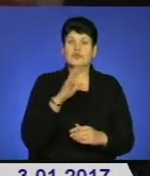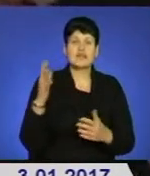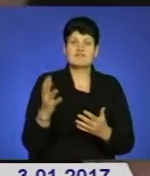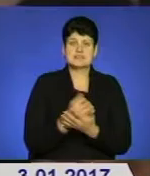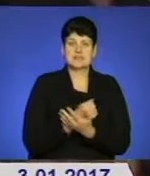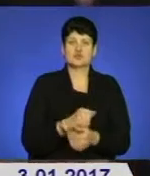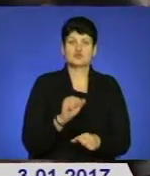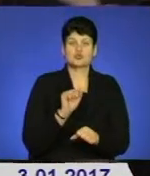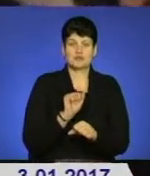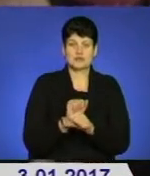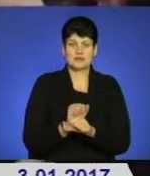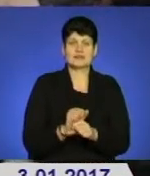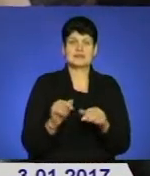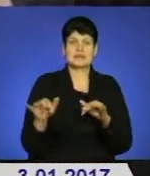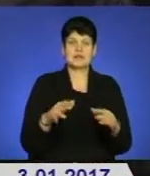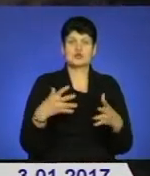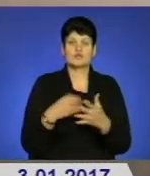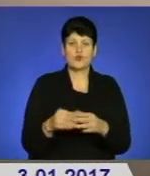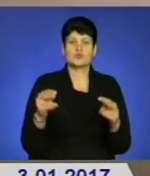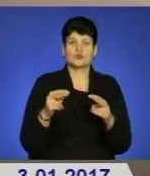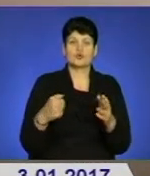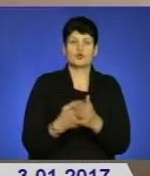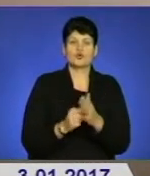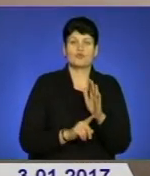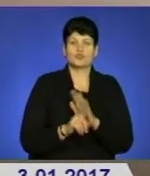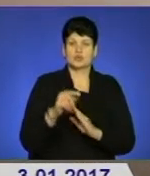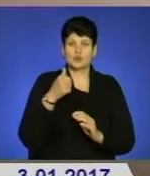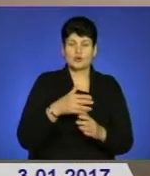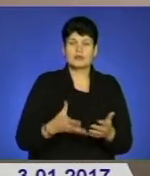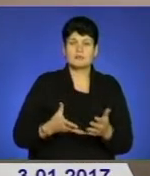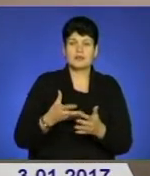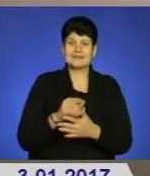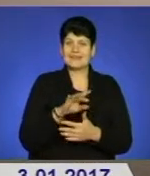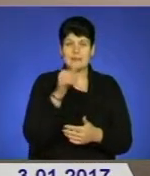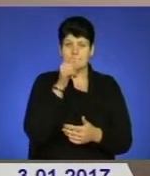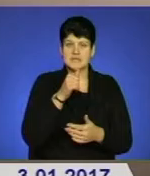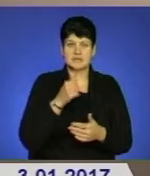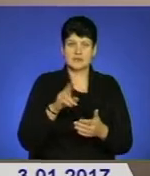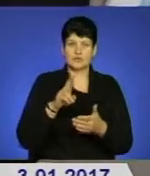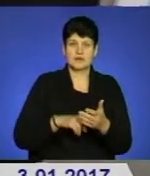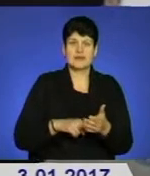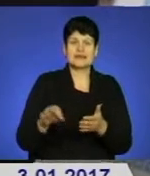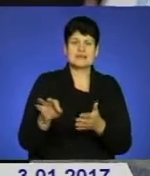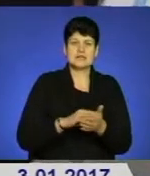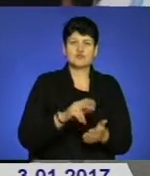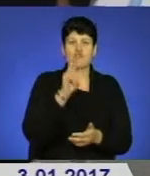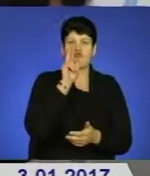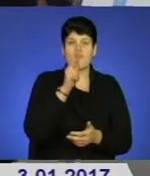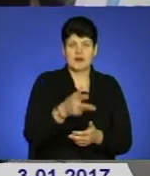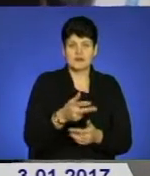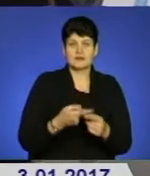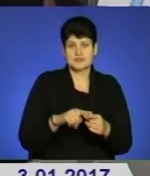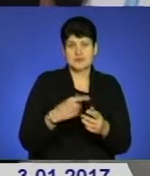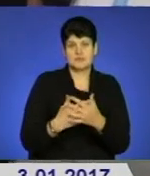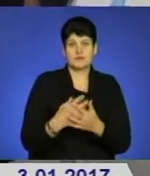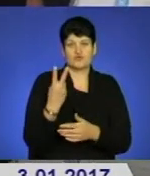припинити діяльність свого свідоцтва до початку року, сплачуватимуть не місячну суму податку, а одразу квартальну. А це